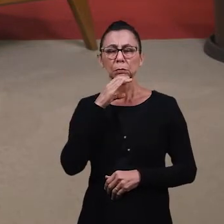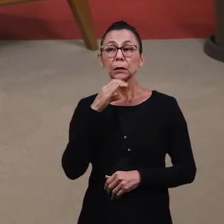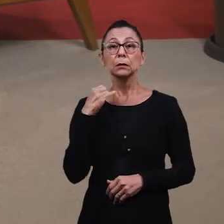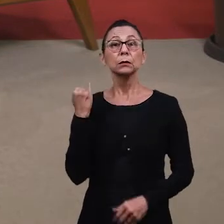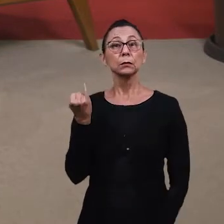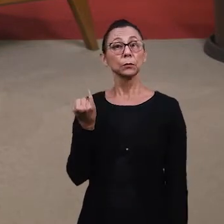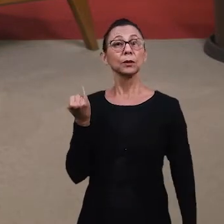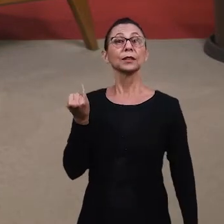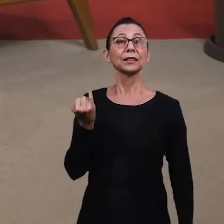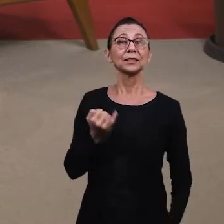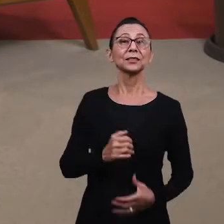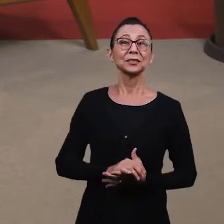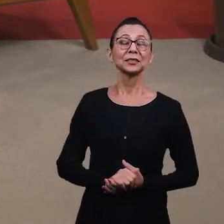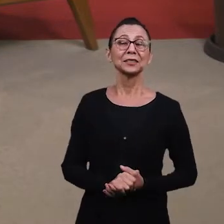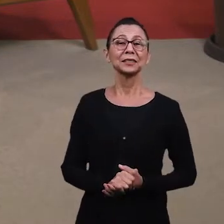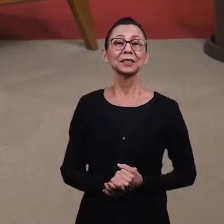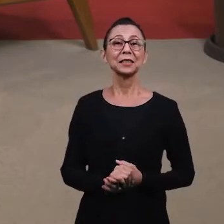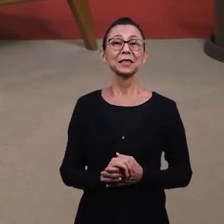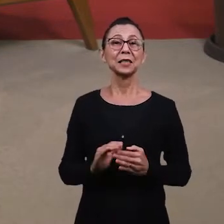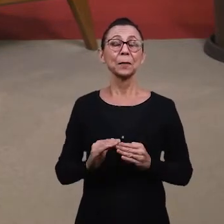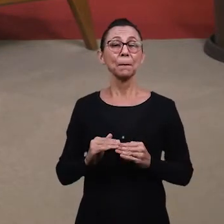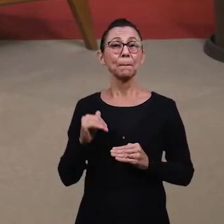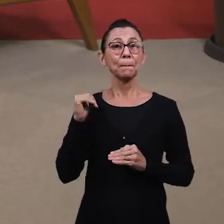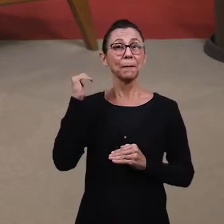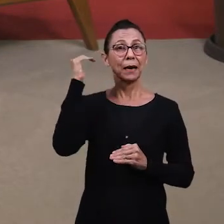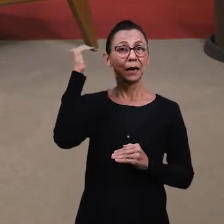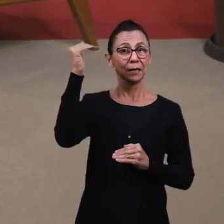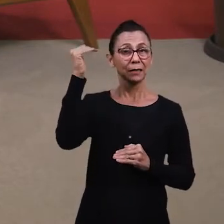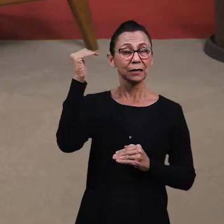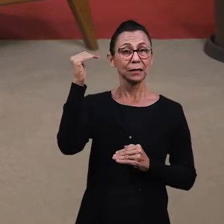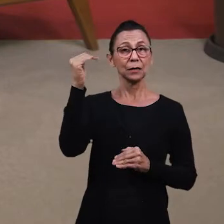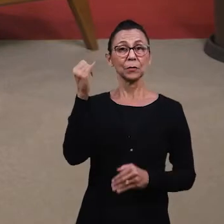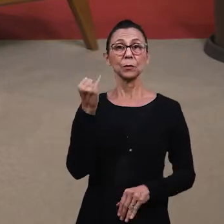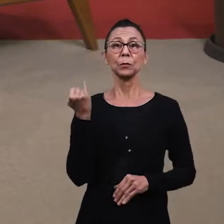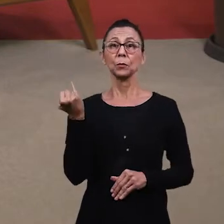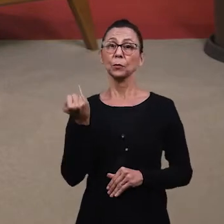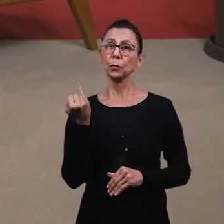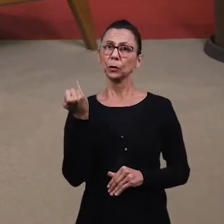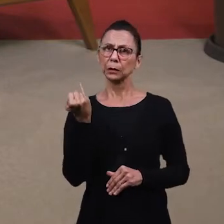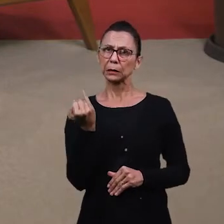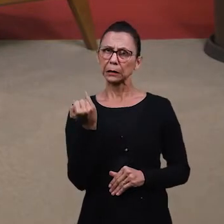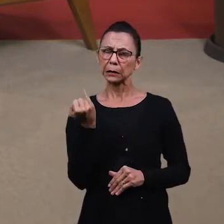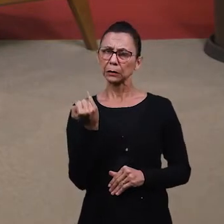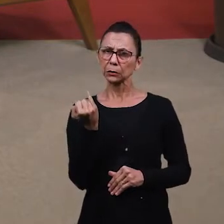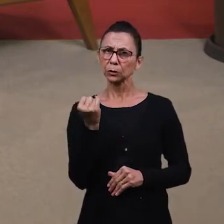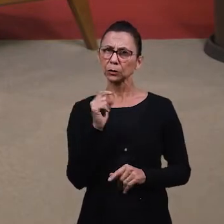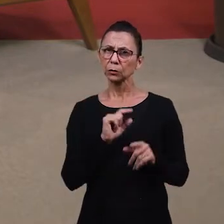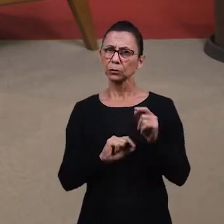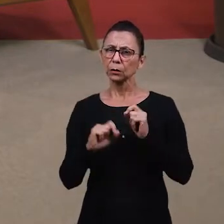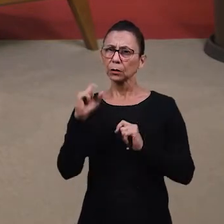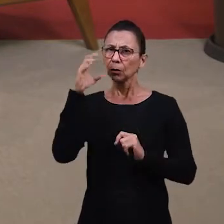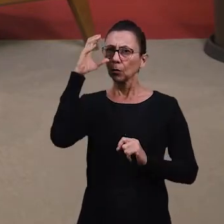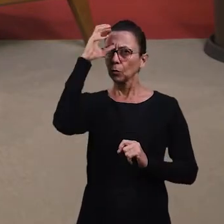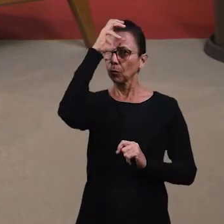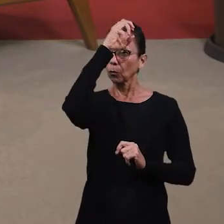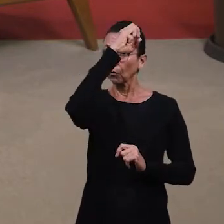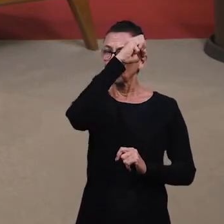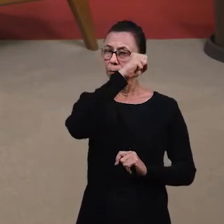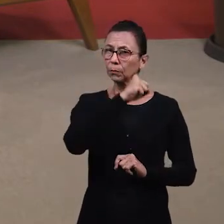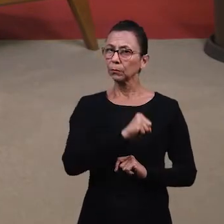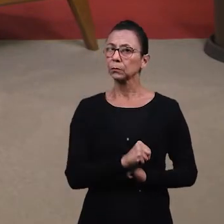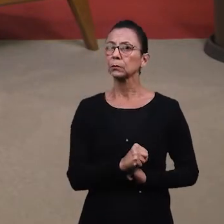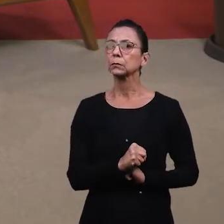Parce qu'il est clair que nous avons beaucoup de besoins, y compris dans la vie, dans les aspects